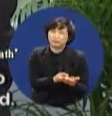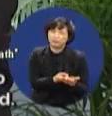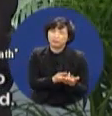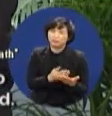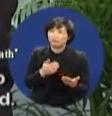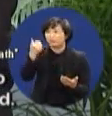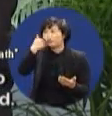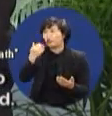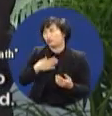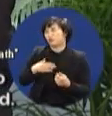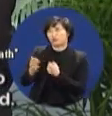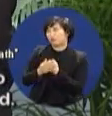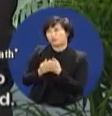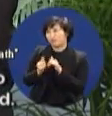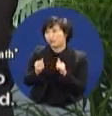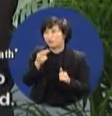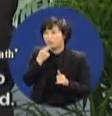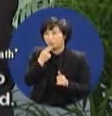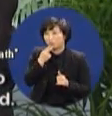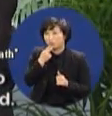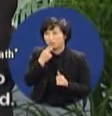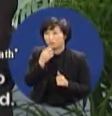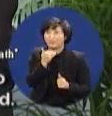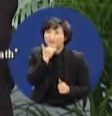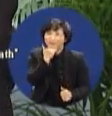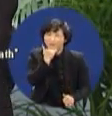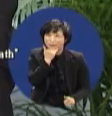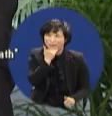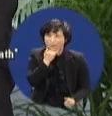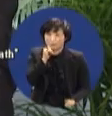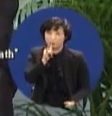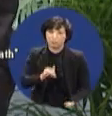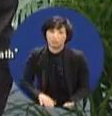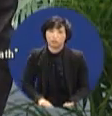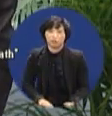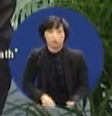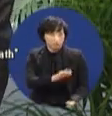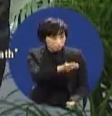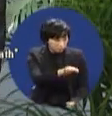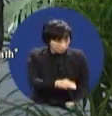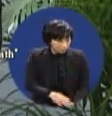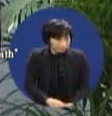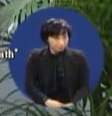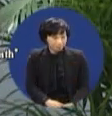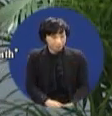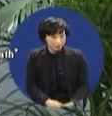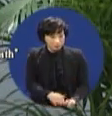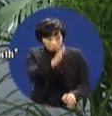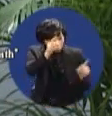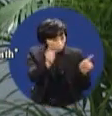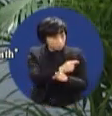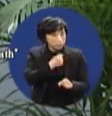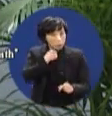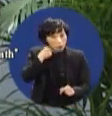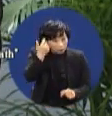누질 데도 없어서 이러고 누질 자가 오기를 기다리고 있습니다. 야 낫기를